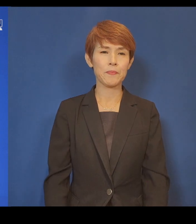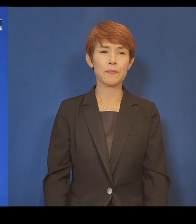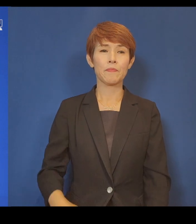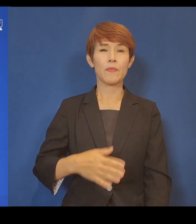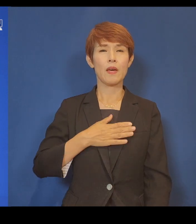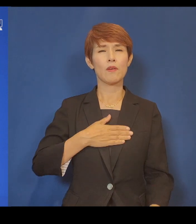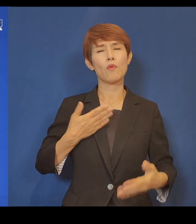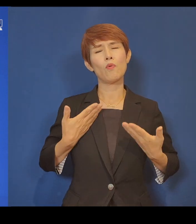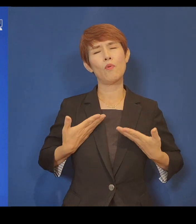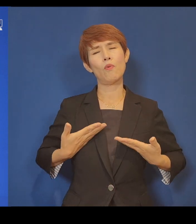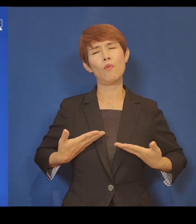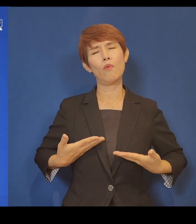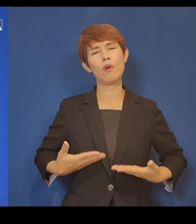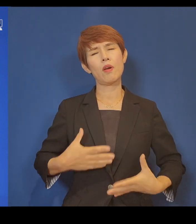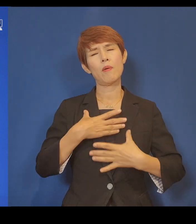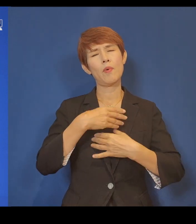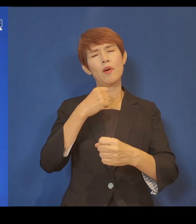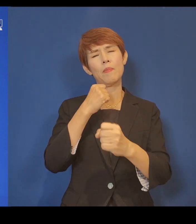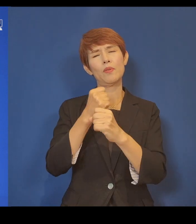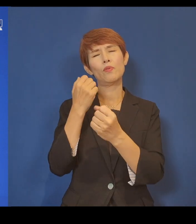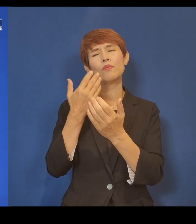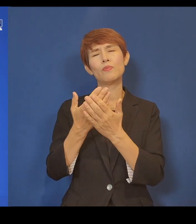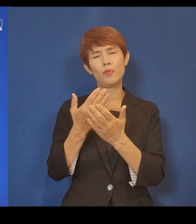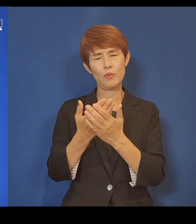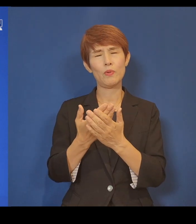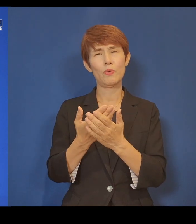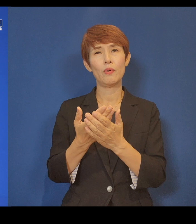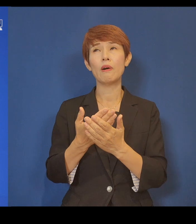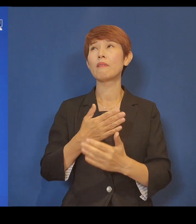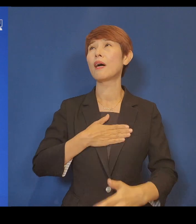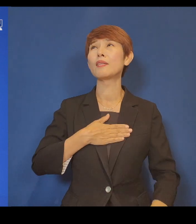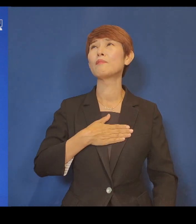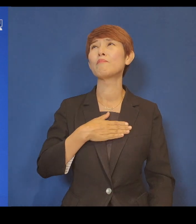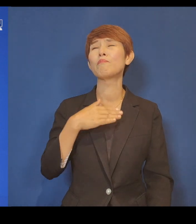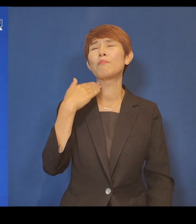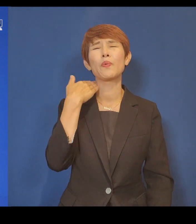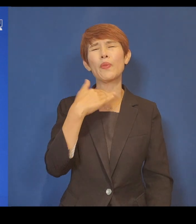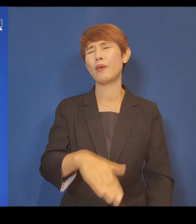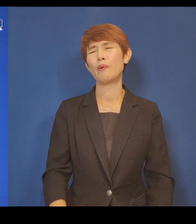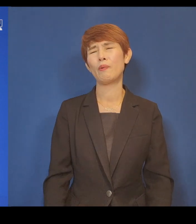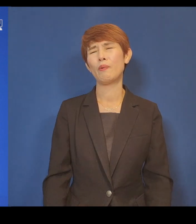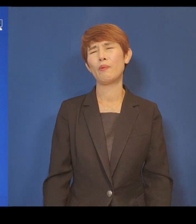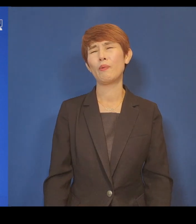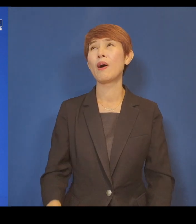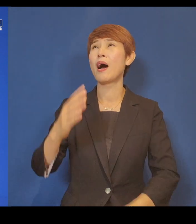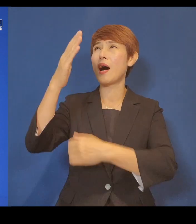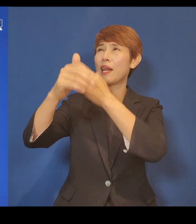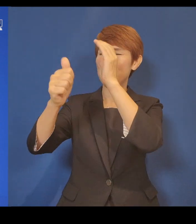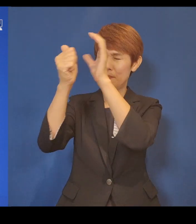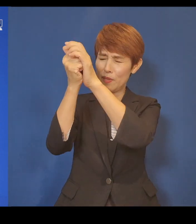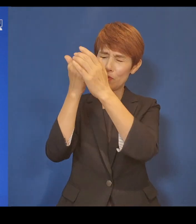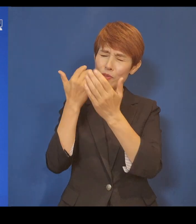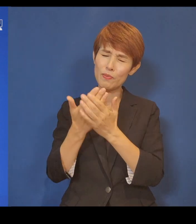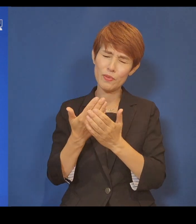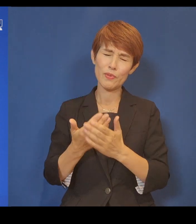날 고요하고 평온하게 만들어 주십시오. 나는 못하니까 하나님이 해